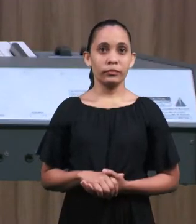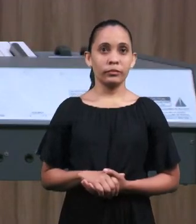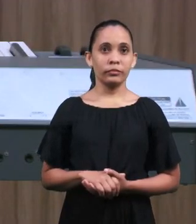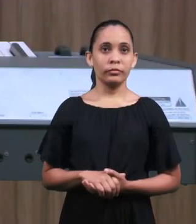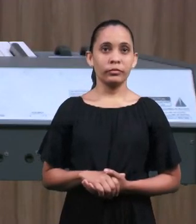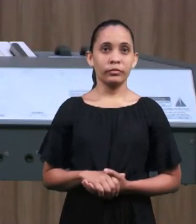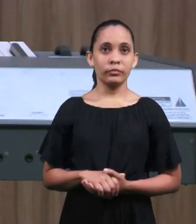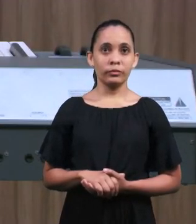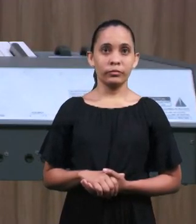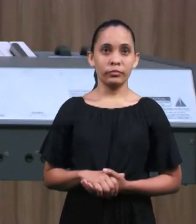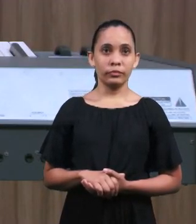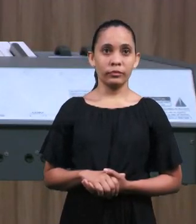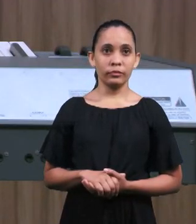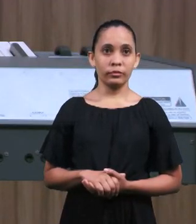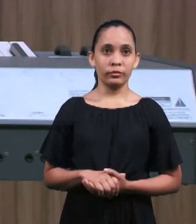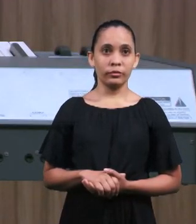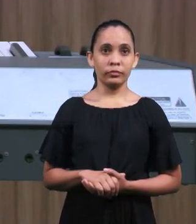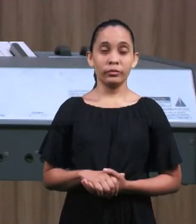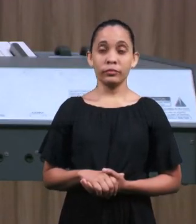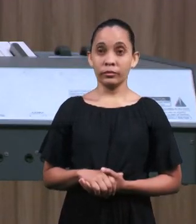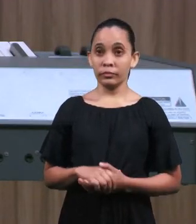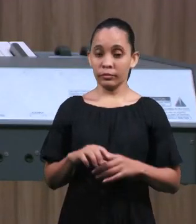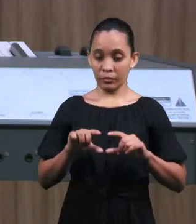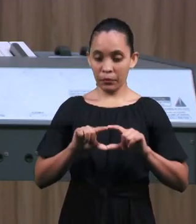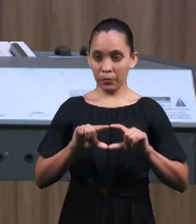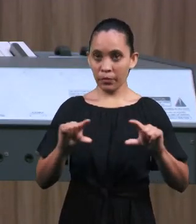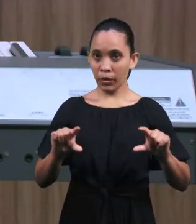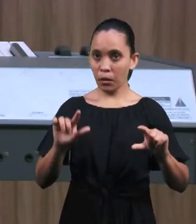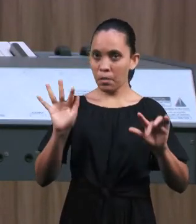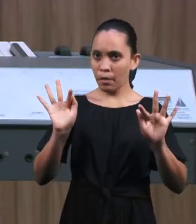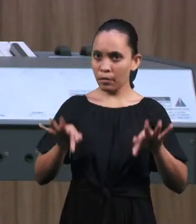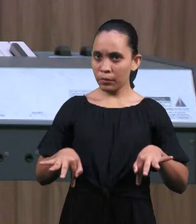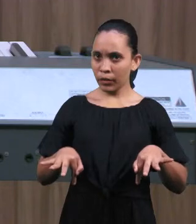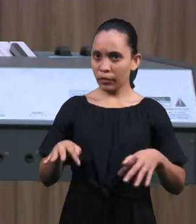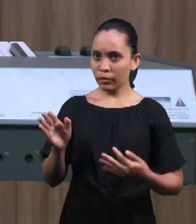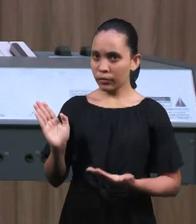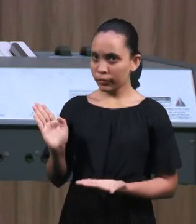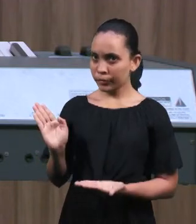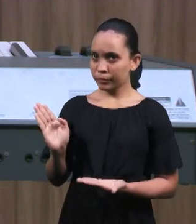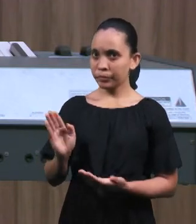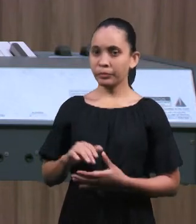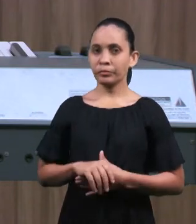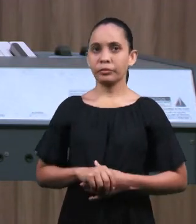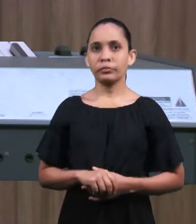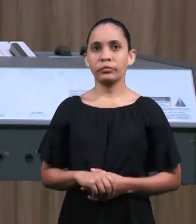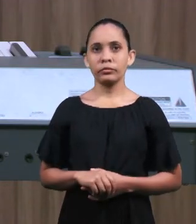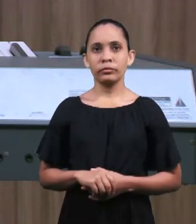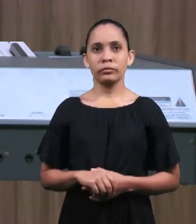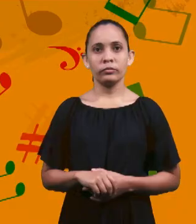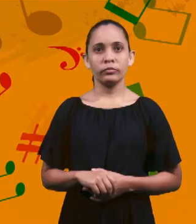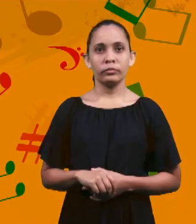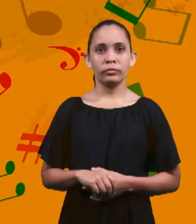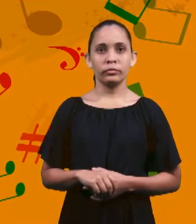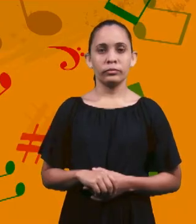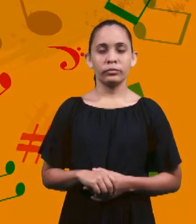Et on finit. Do, ré, mi, ré, mi, ré, do.